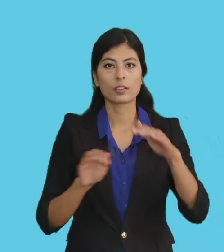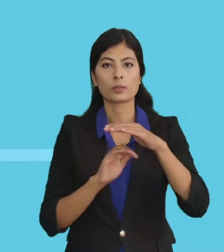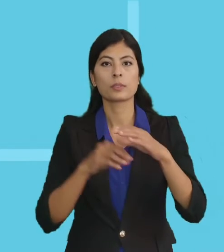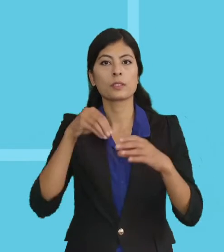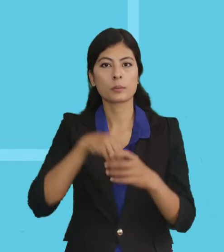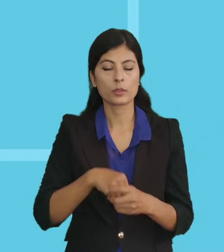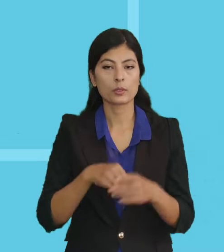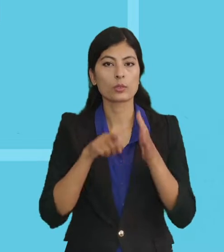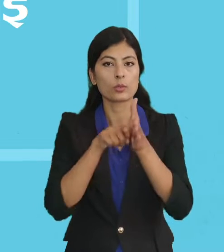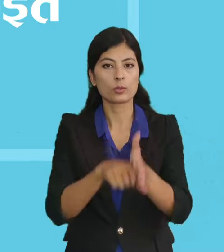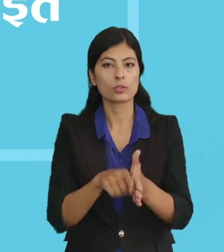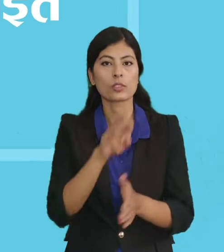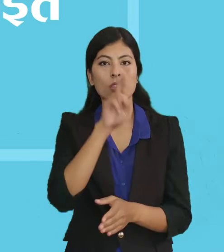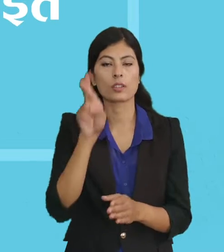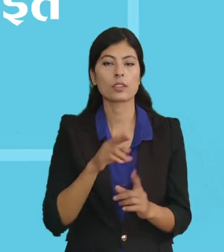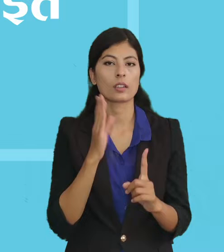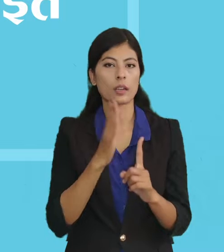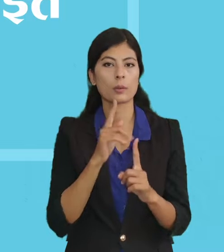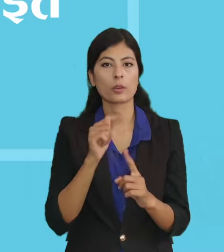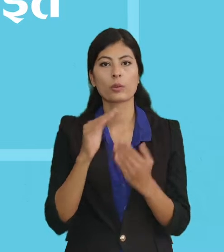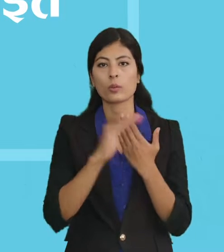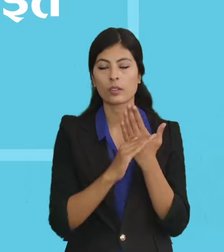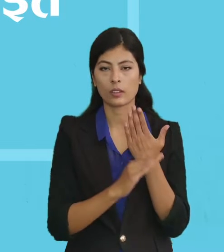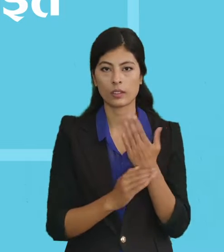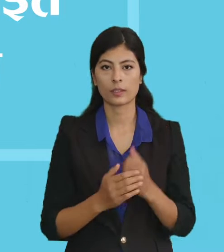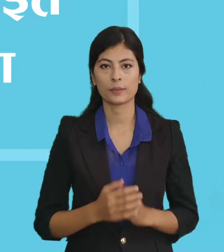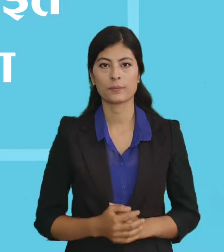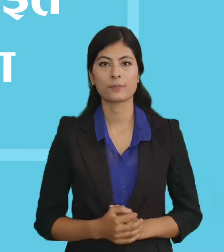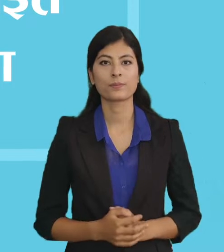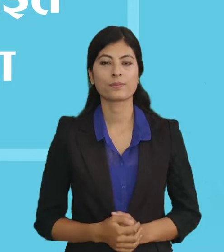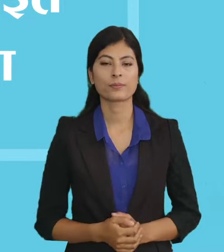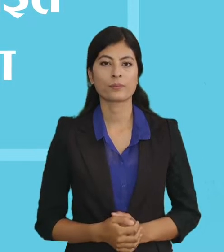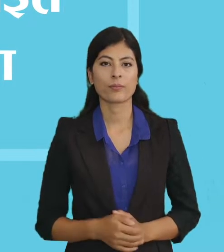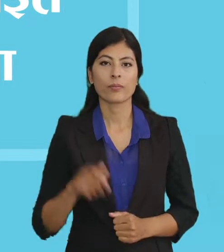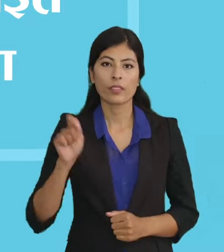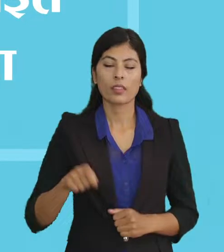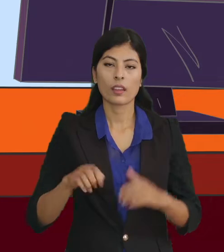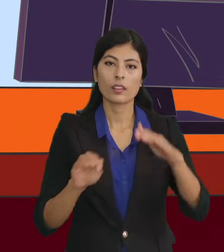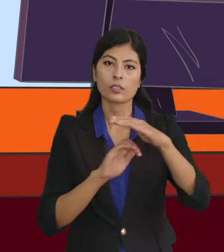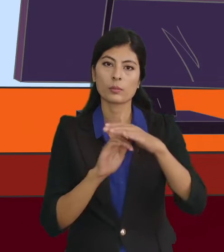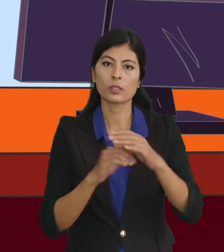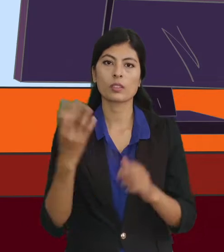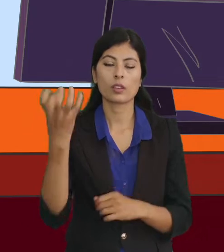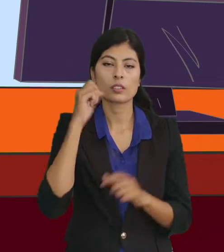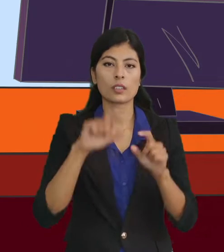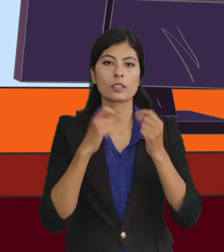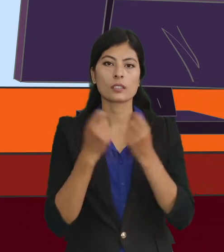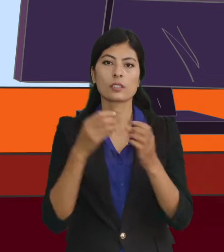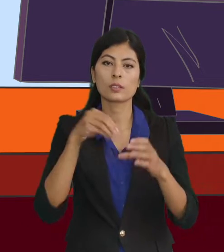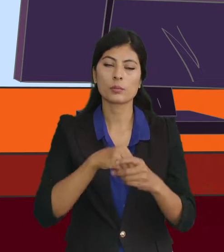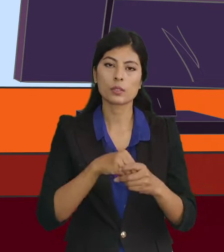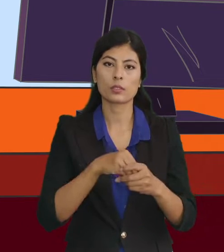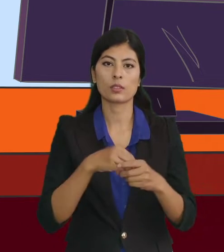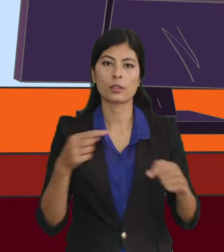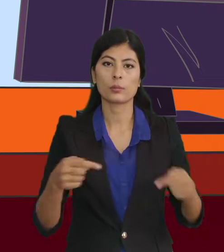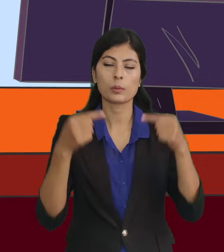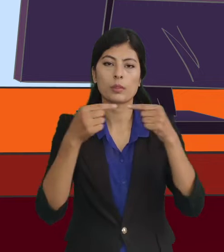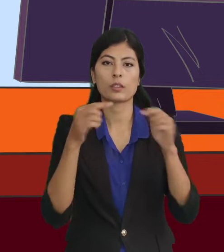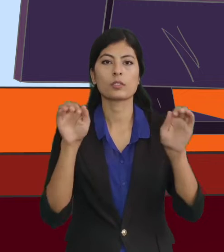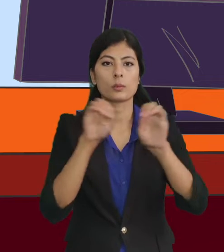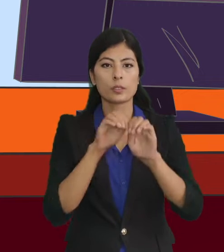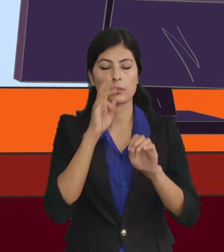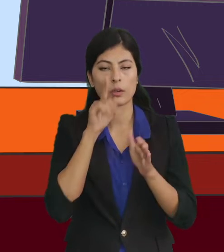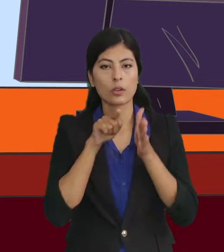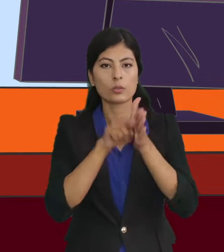न्यायिक समिति में शिकायत आ कार्यवाही के प्रक्रिया। न्यायिक समिति के अधिकार क्षेत्र भीतर के विवाद के